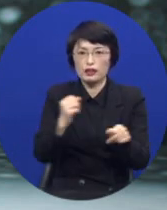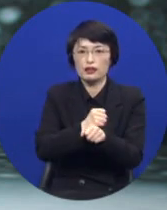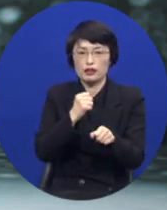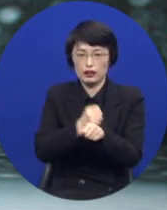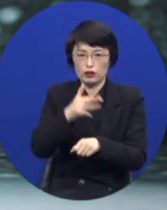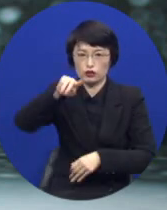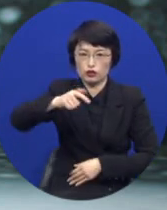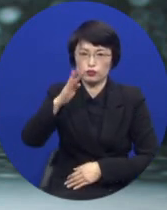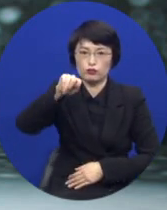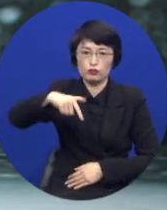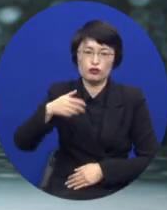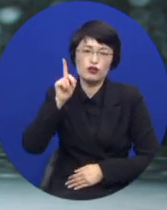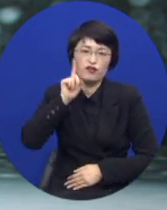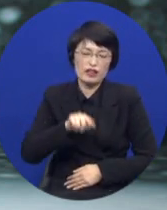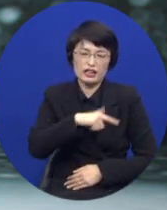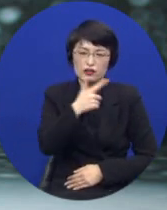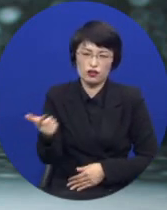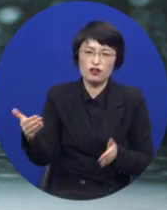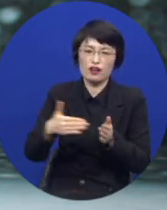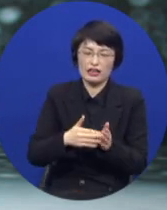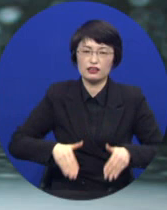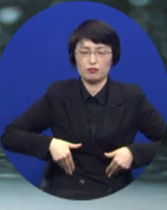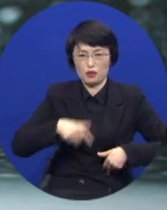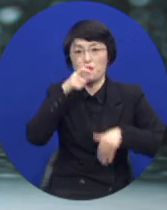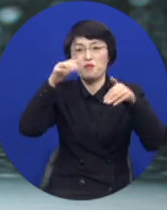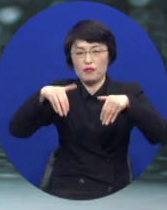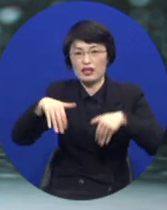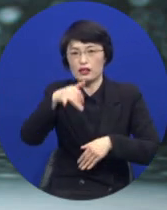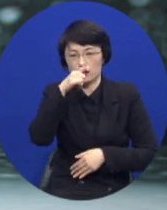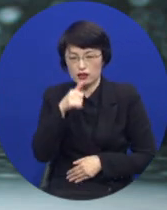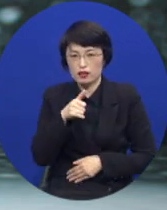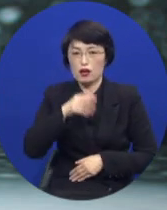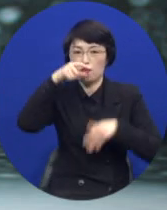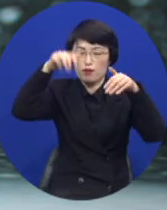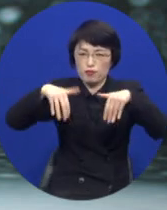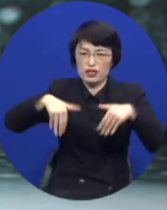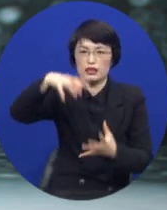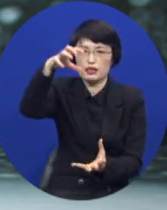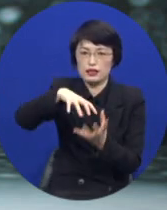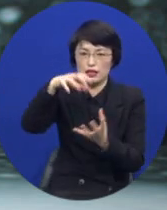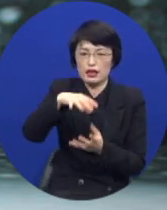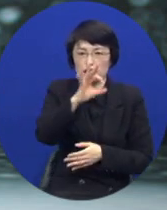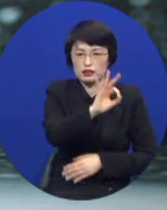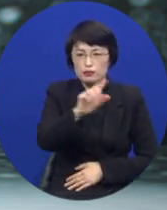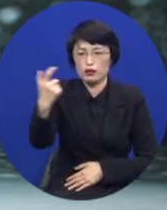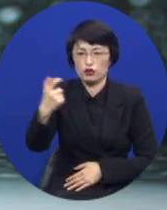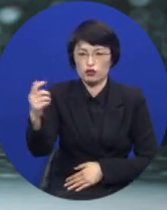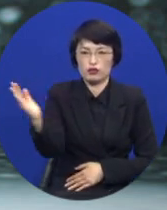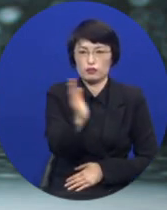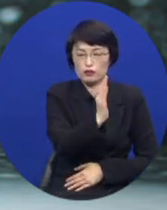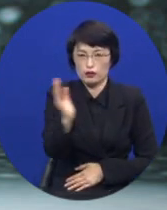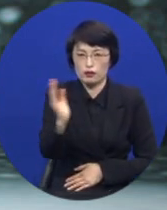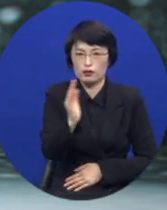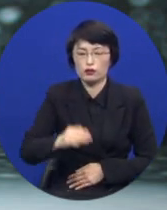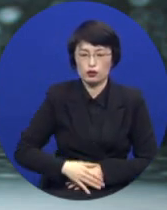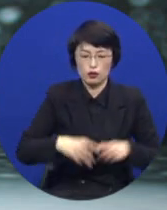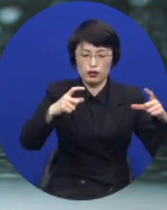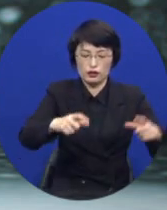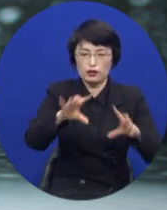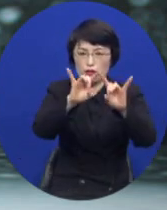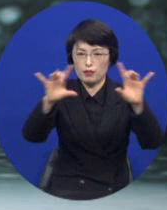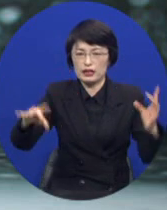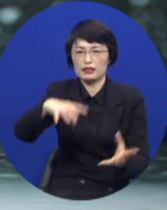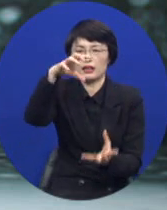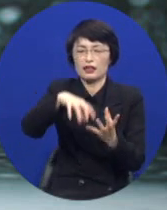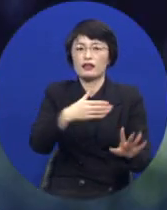전혀 까지 봄 비가 내리겠습니다 예상 강수량은 10에서 60mm 인데요 지역별로 비가 내리는 양이 많이 다르게